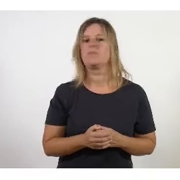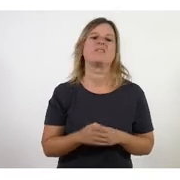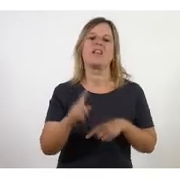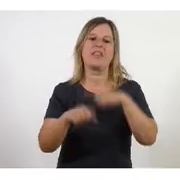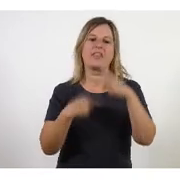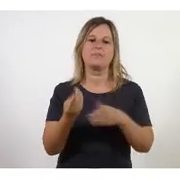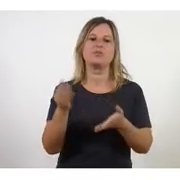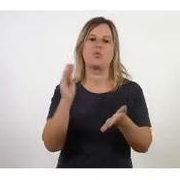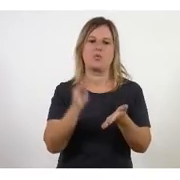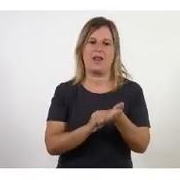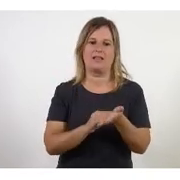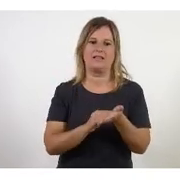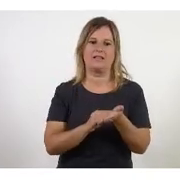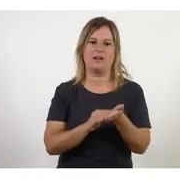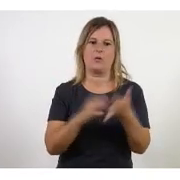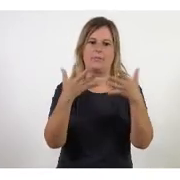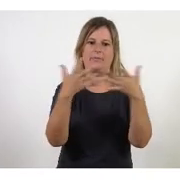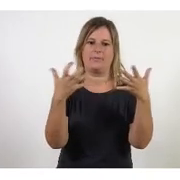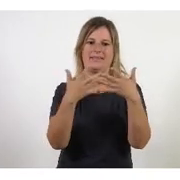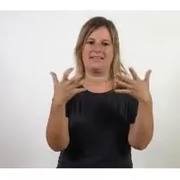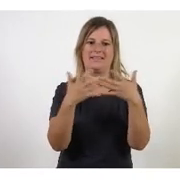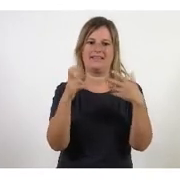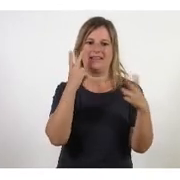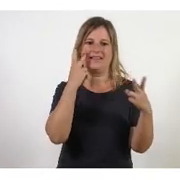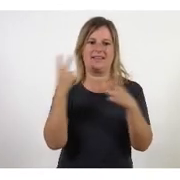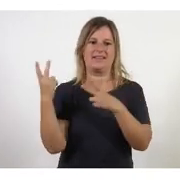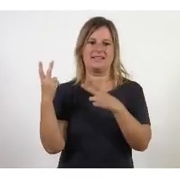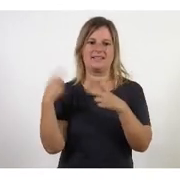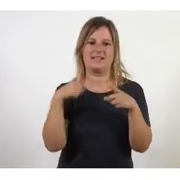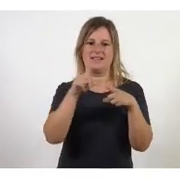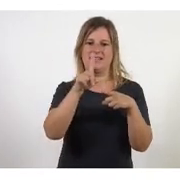a la meva aplicació on tinc el text escrit, selecciono